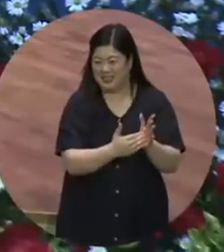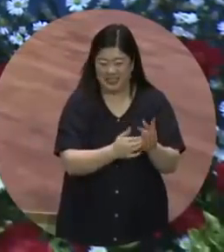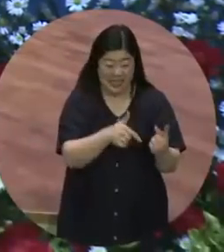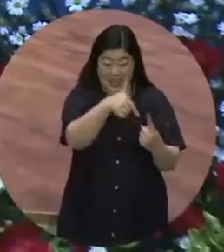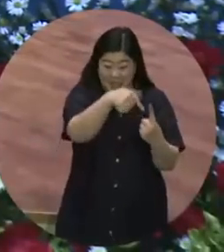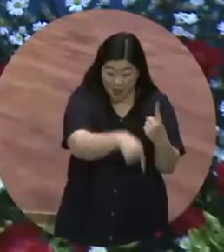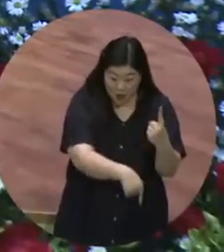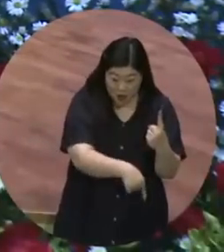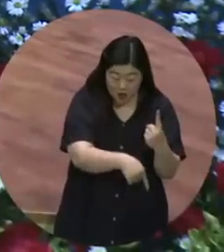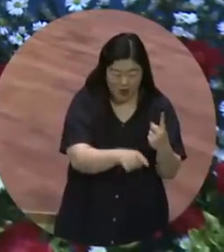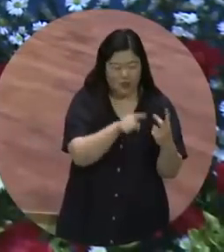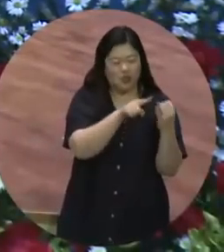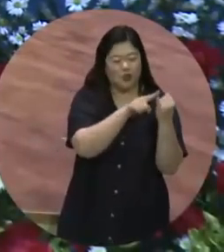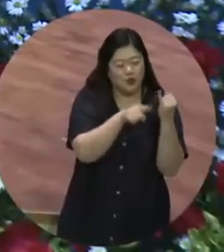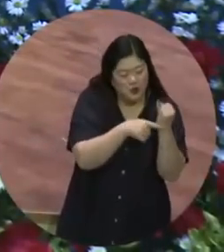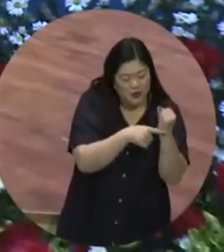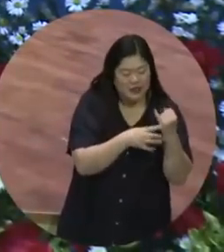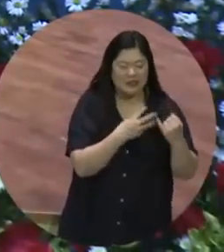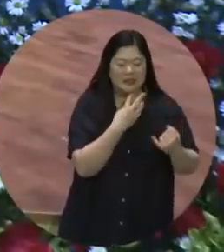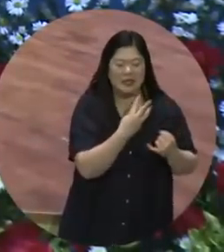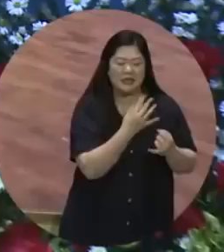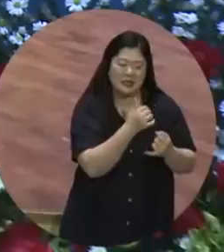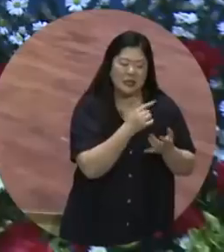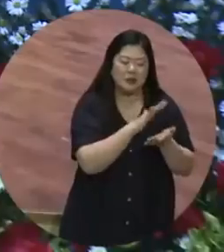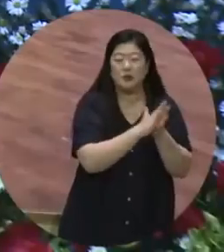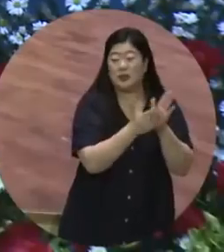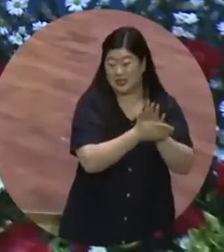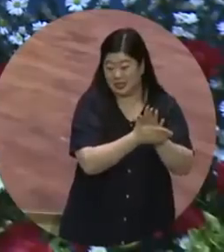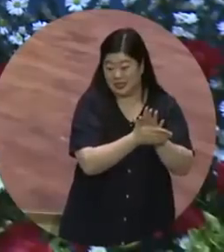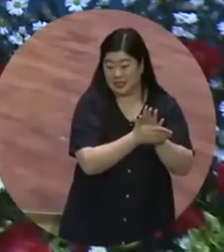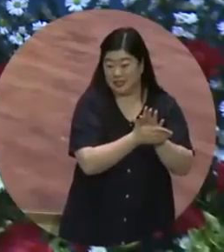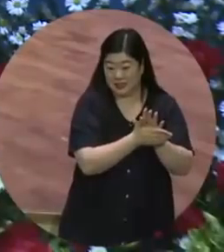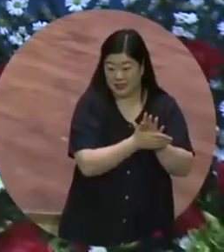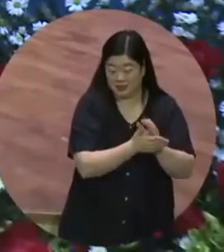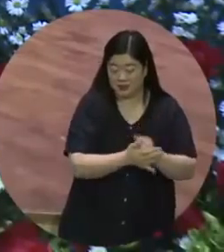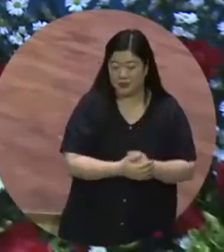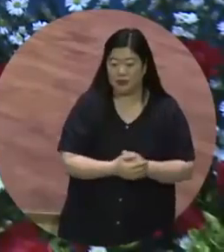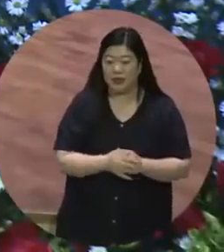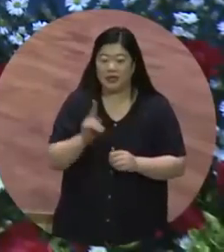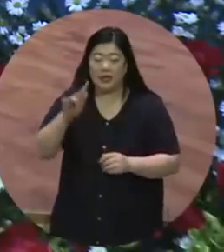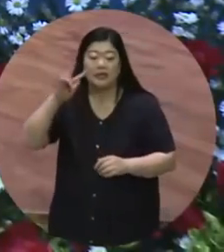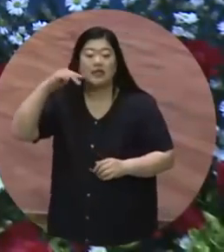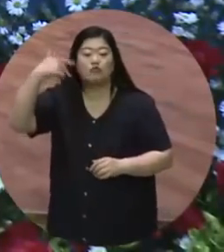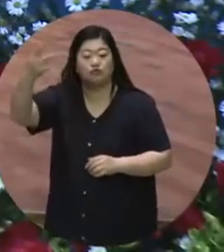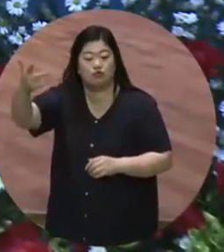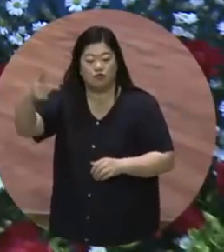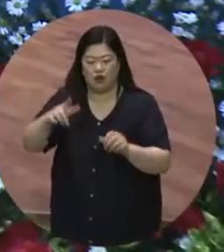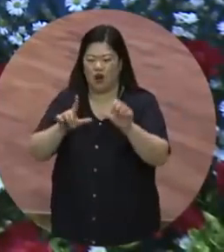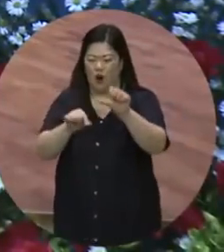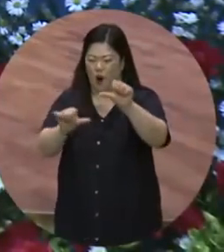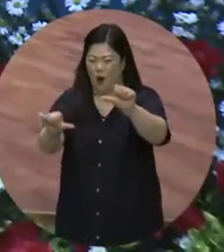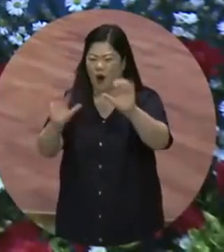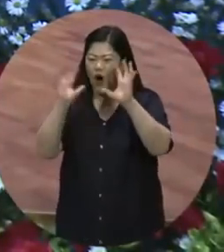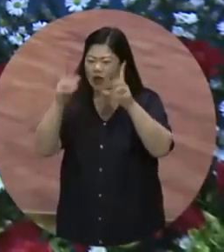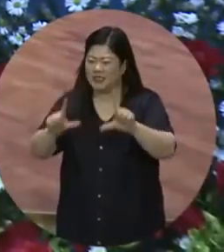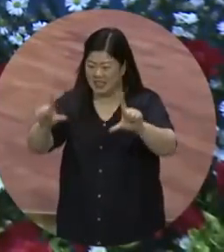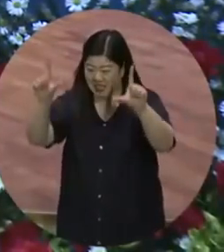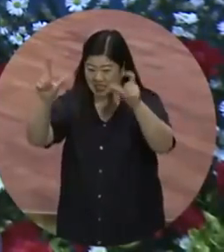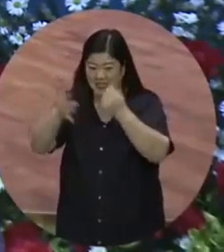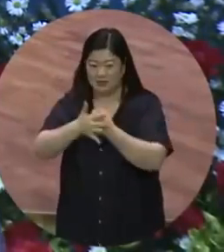나와서 대배를 참여하는 게 1년에 딱 두 번 합니다. 그게 지금 다음 주예요. 1, 2국 옵니다.